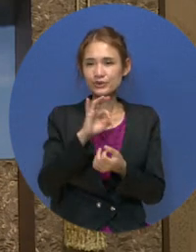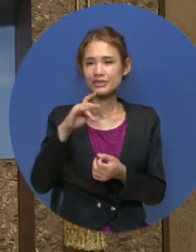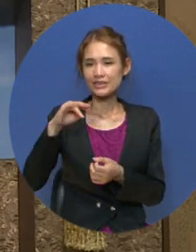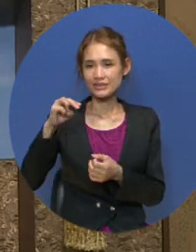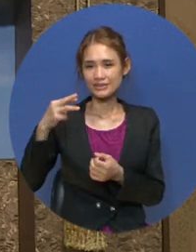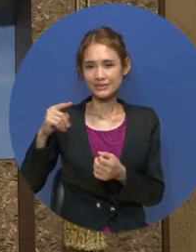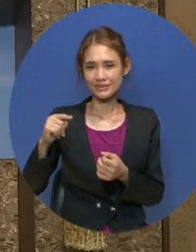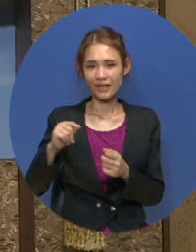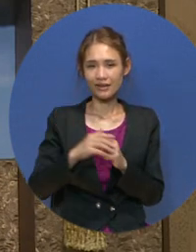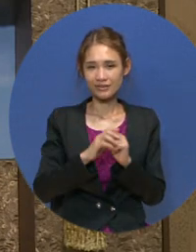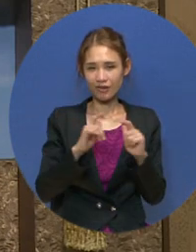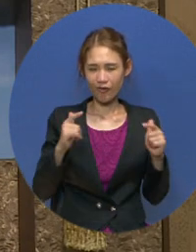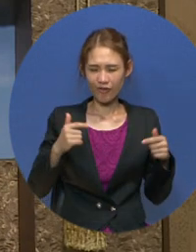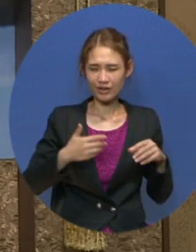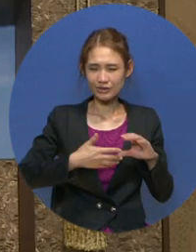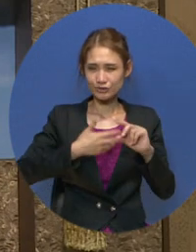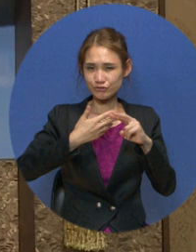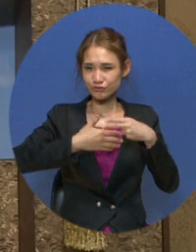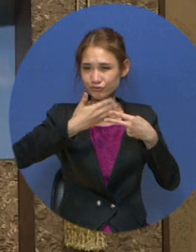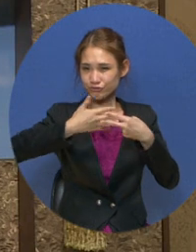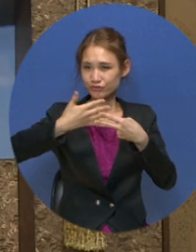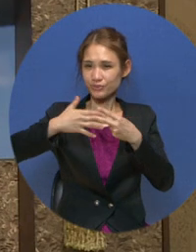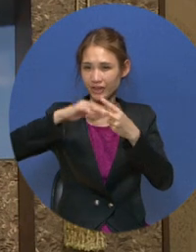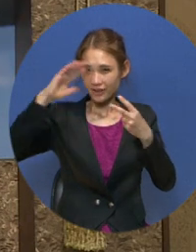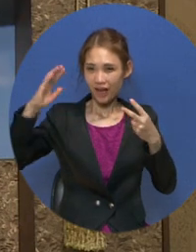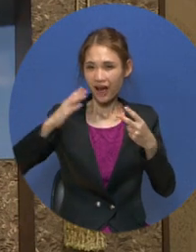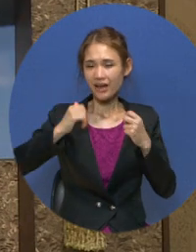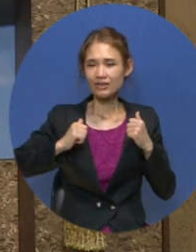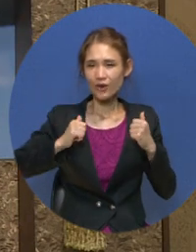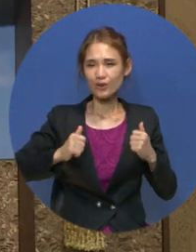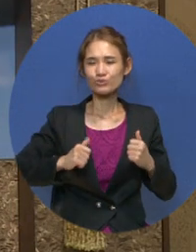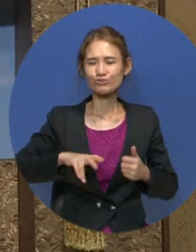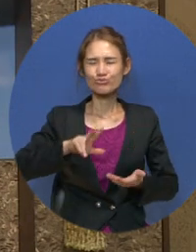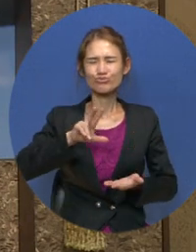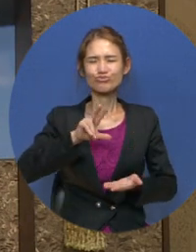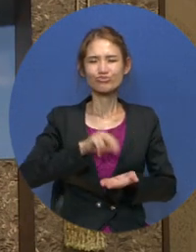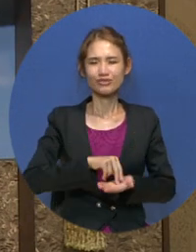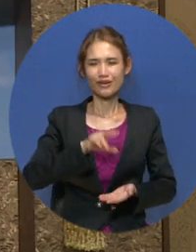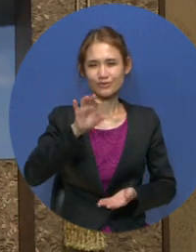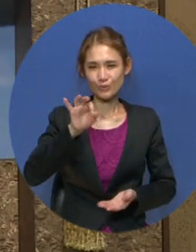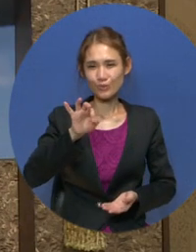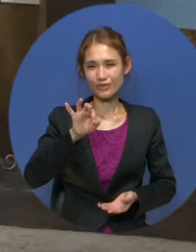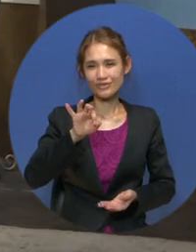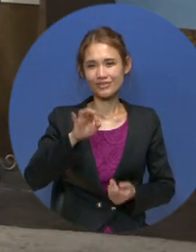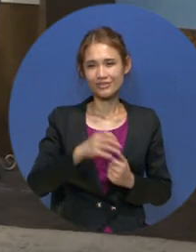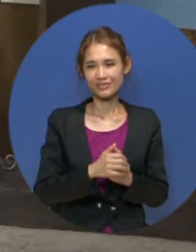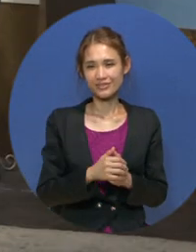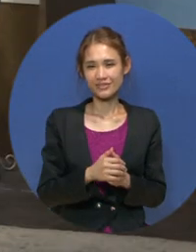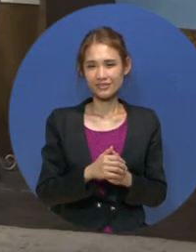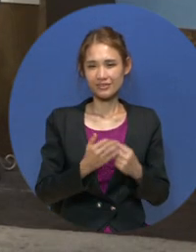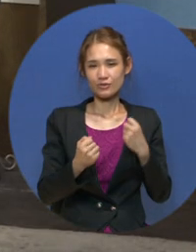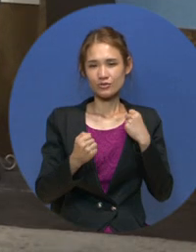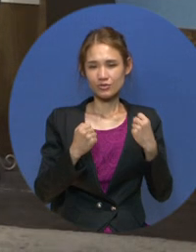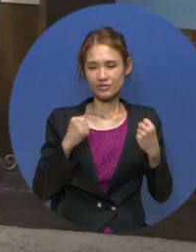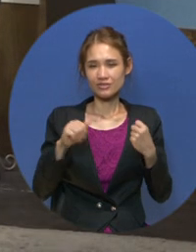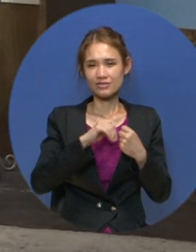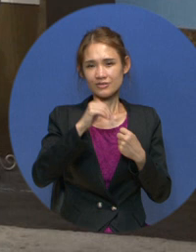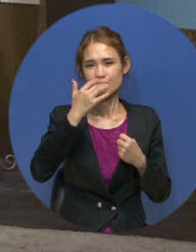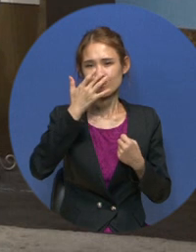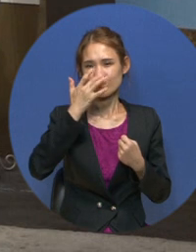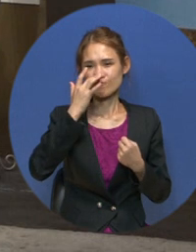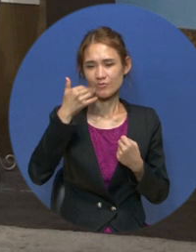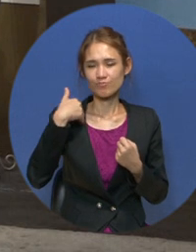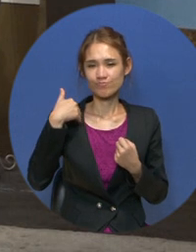홈페이지, 정말 유튜브까지 열심히 하시네요. 다 하고 있습니다. 문제는 돈입니다. 그러니까요. 그럼에도 불구하고 저희를